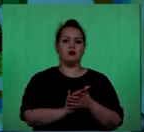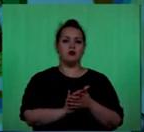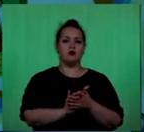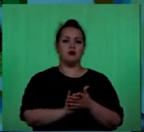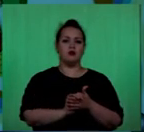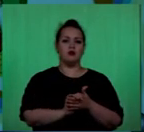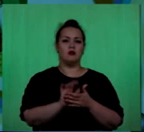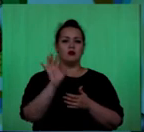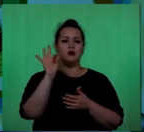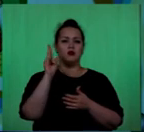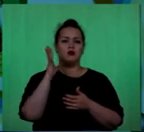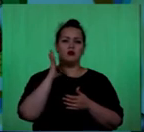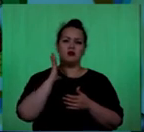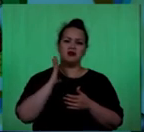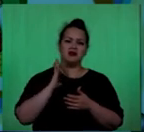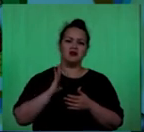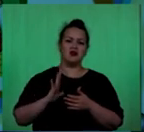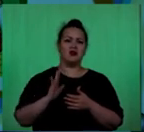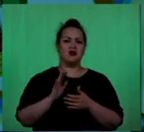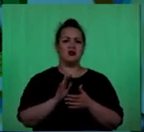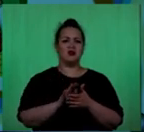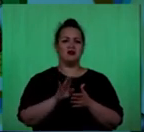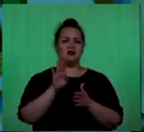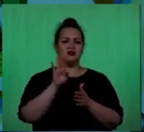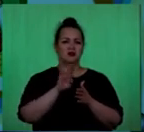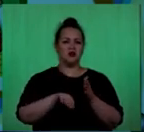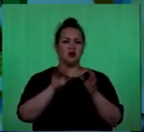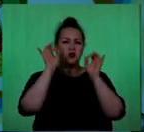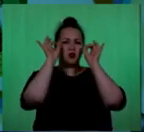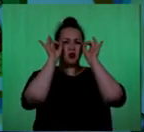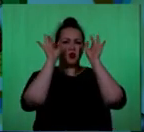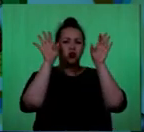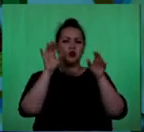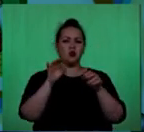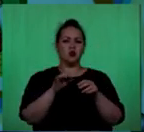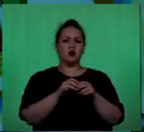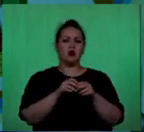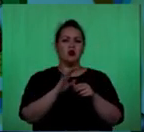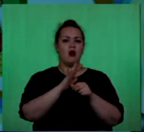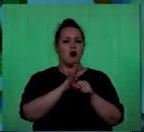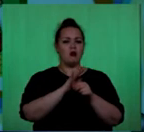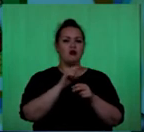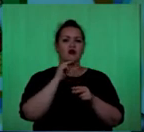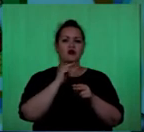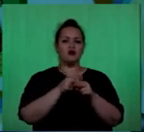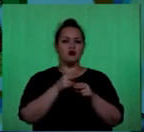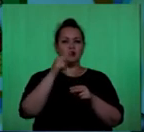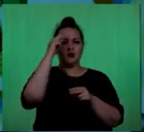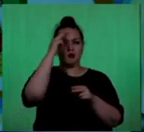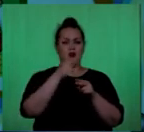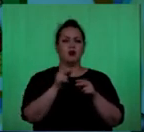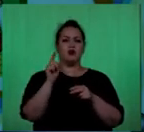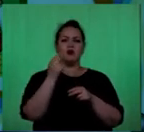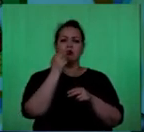он терпит бестактность карлосон а сестры и брата потому что малыш очень